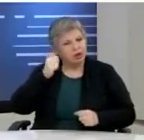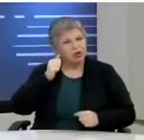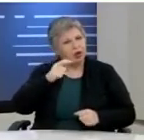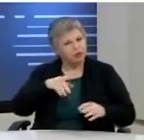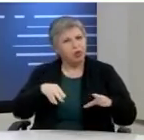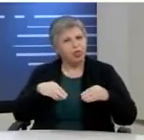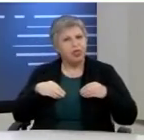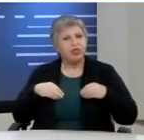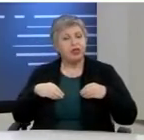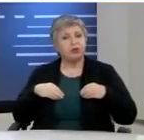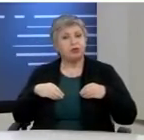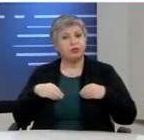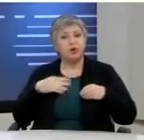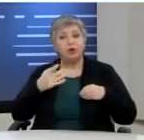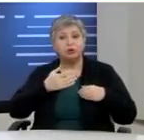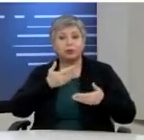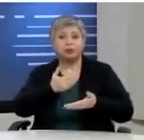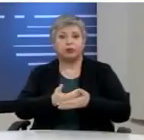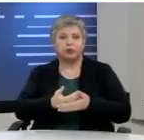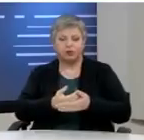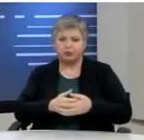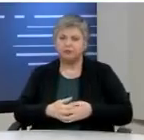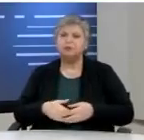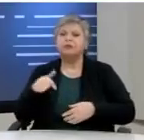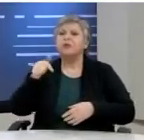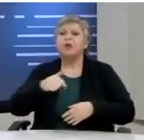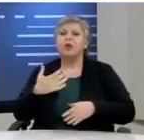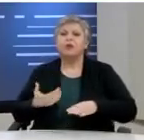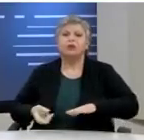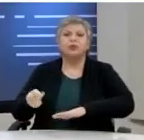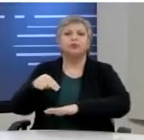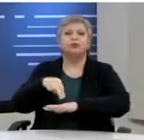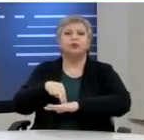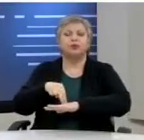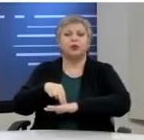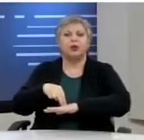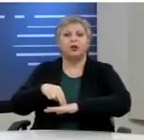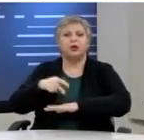Σήμερα όμως μας είπε από αυτό το βήμα της Βουλής,